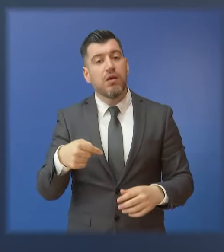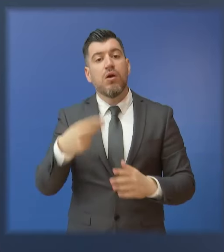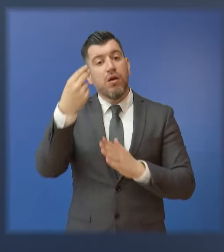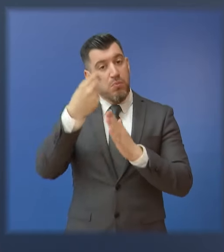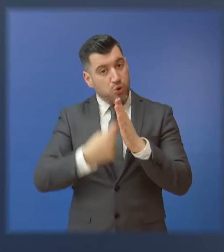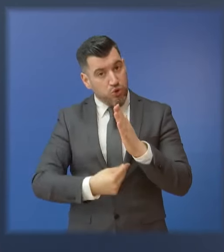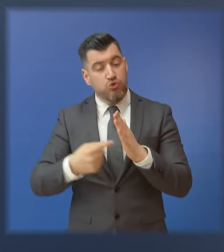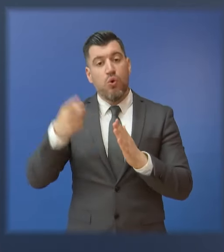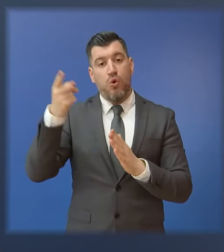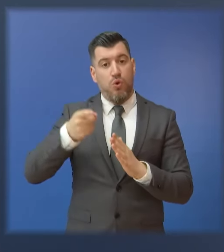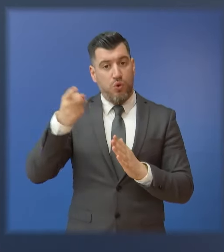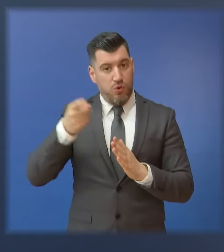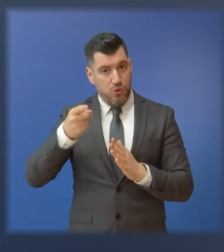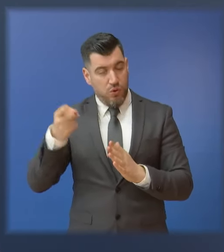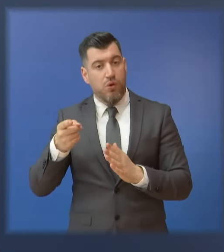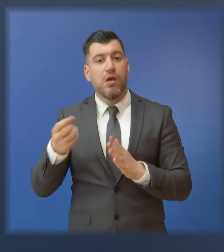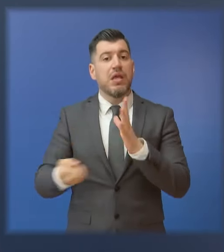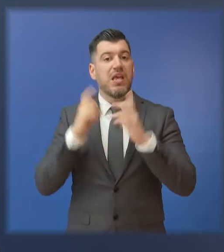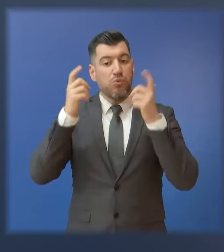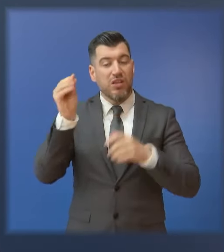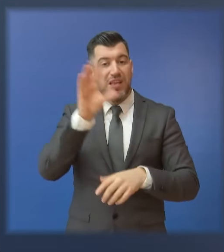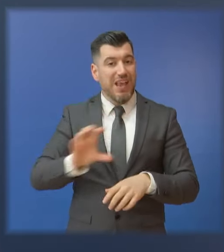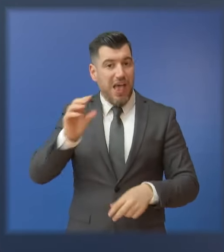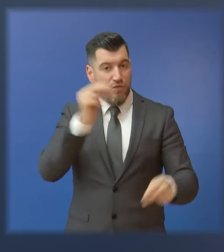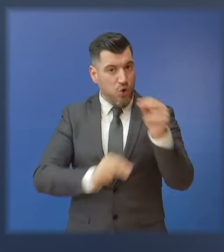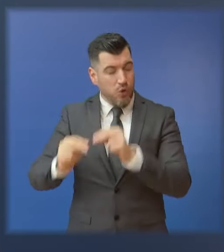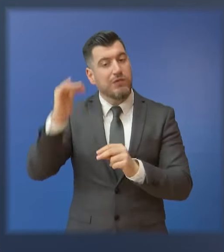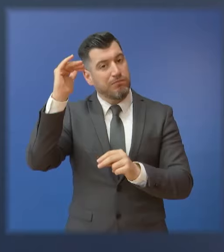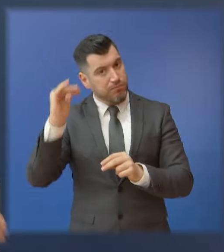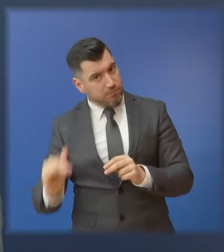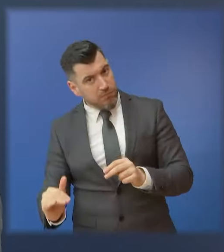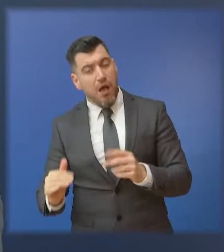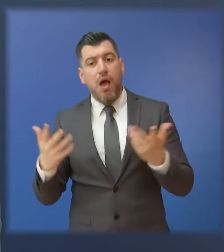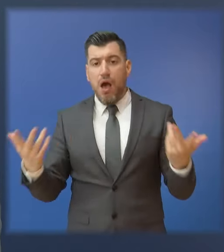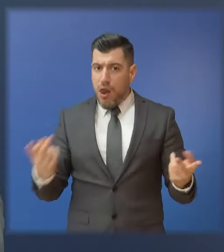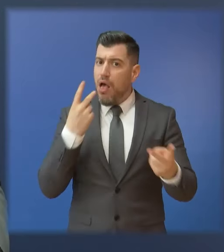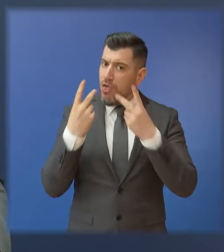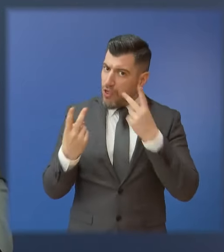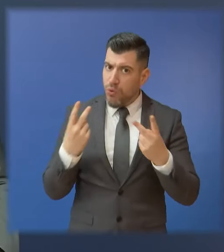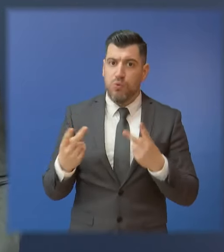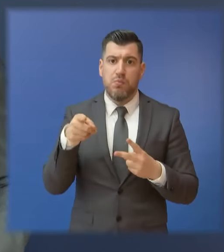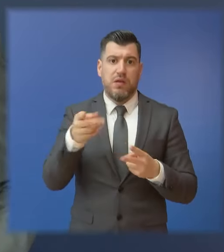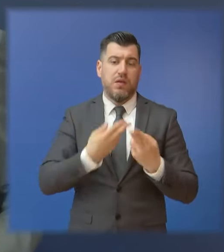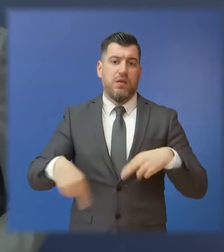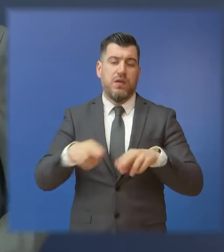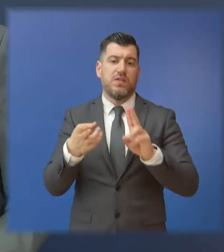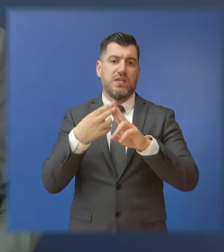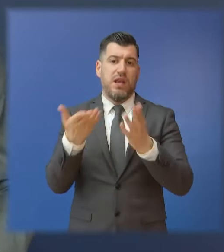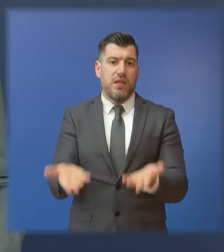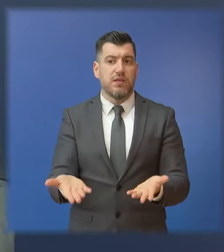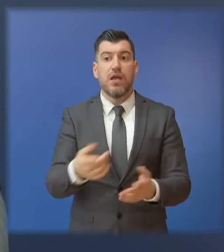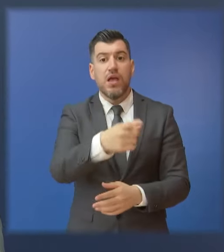εκλογικό μας στόχο προφανώς θα γίνει αποτίμηση του αποτελέσματος θα δοθεί ο λόγος σε όσες και όσους